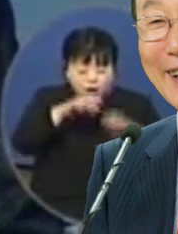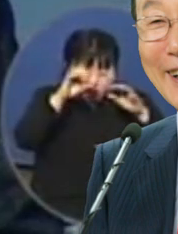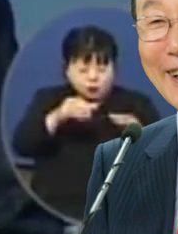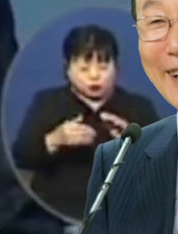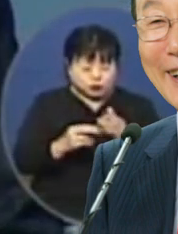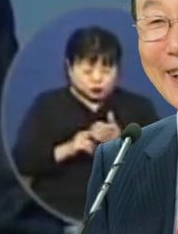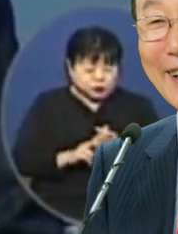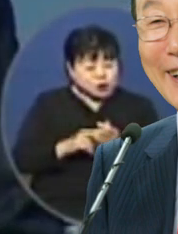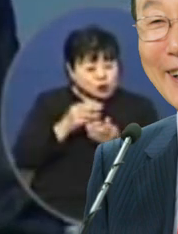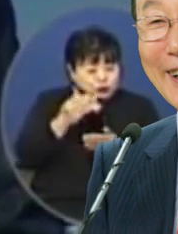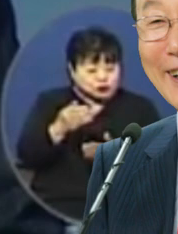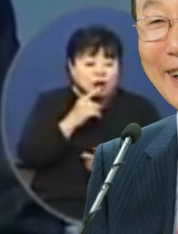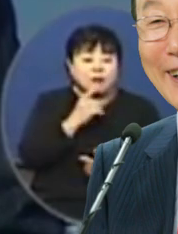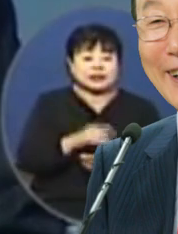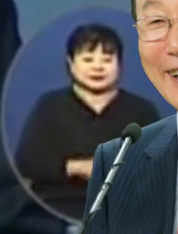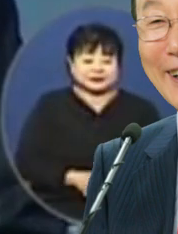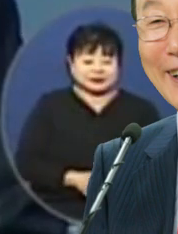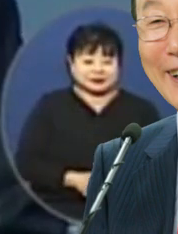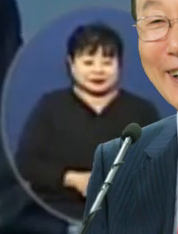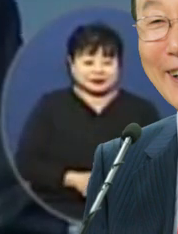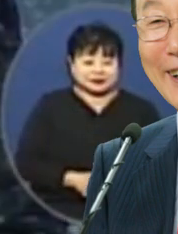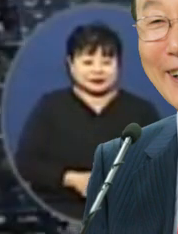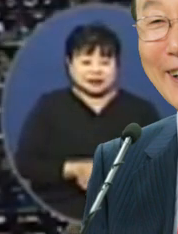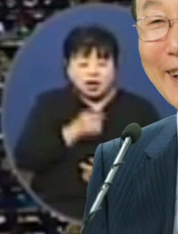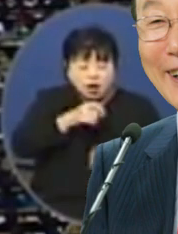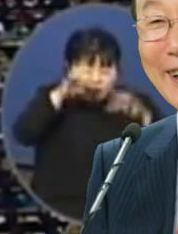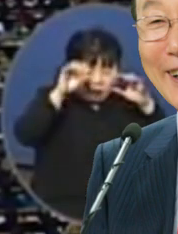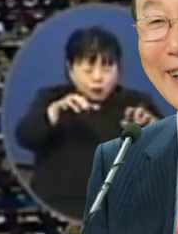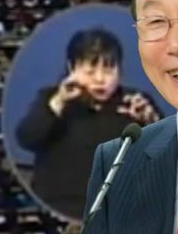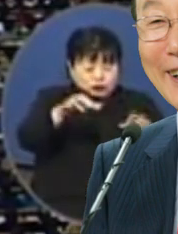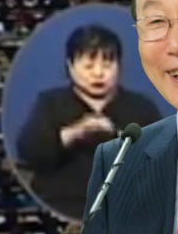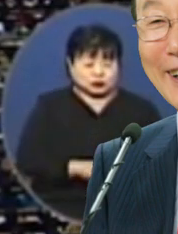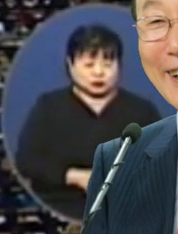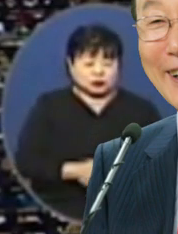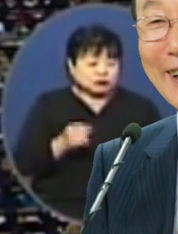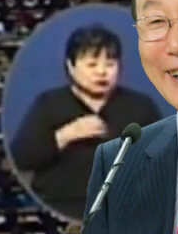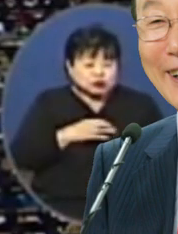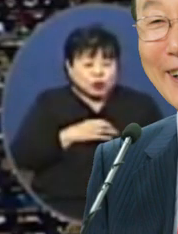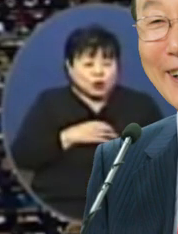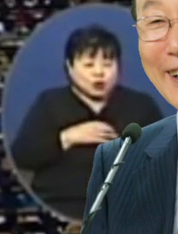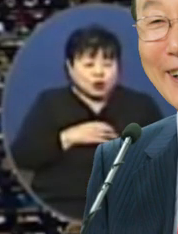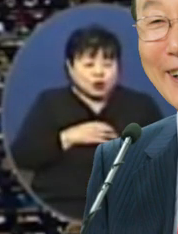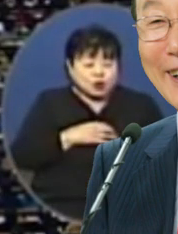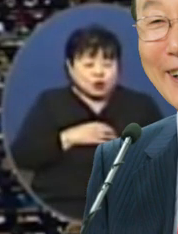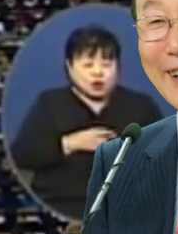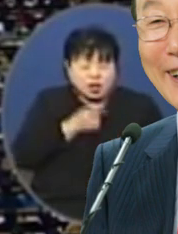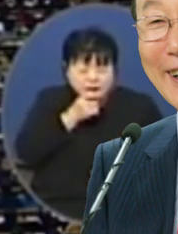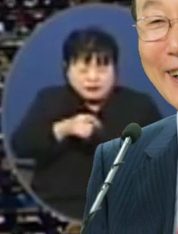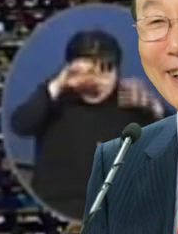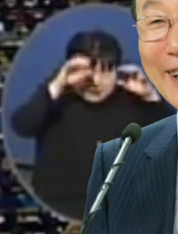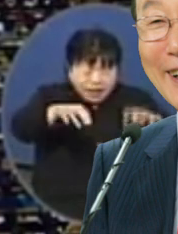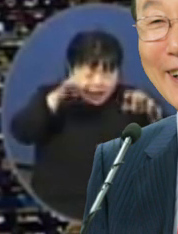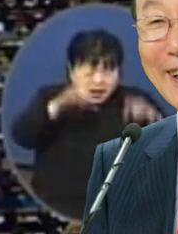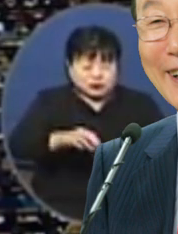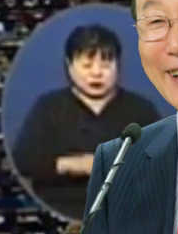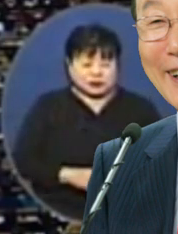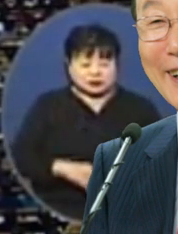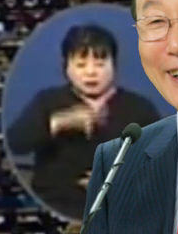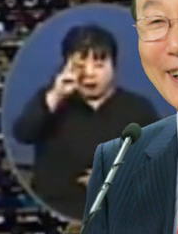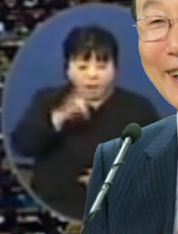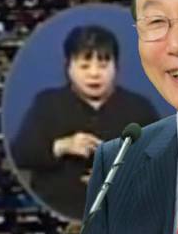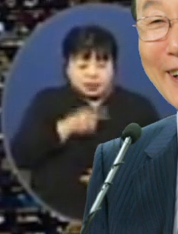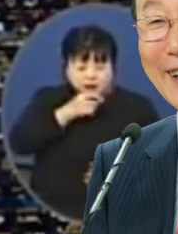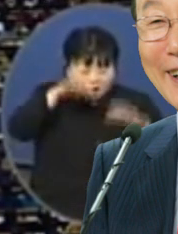것이 되는 거라고 말하는 것입니다. 폭우는 무서운 비가 쏟아져 내리는 것입니다. 순식간에